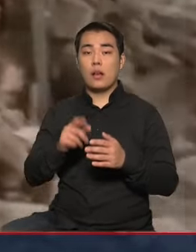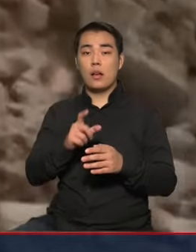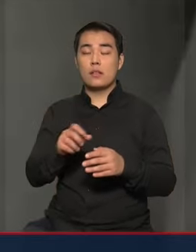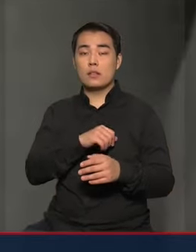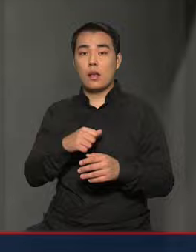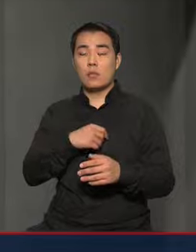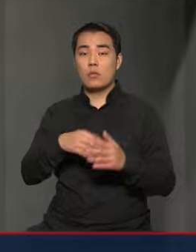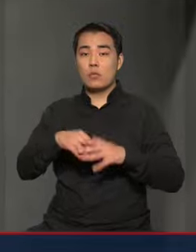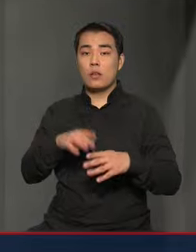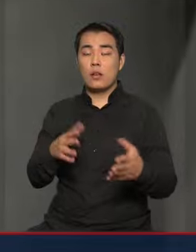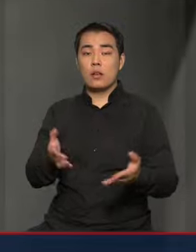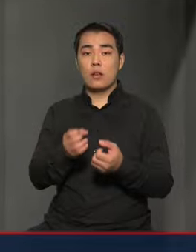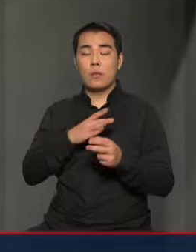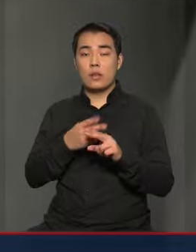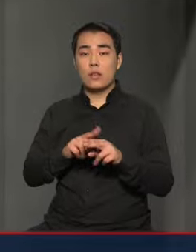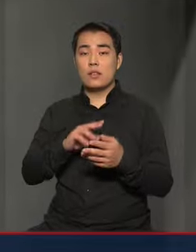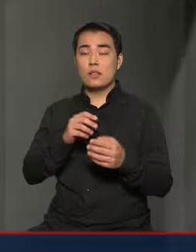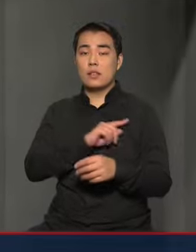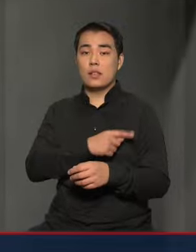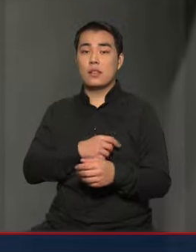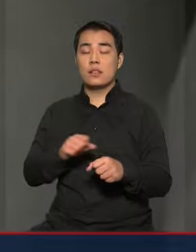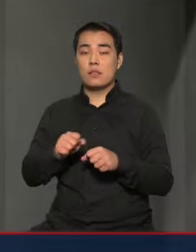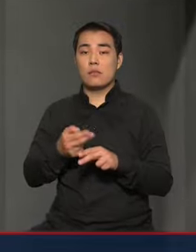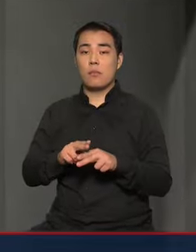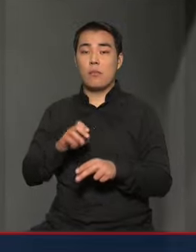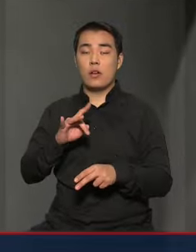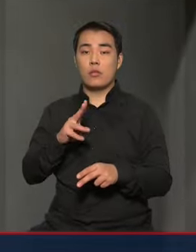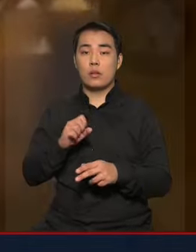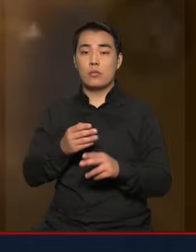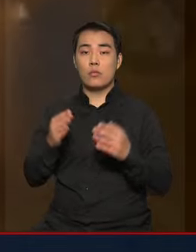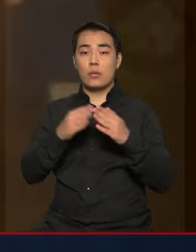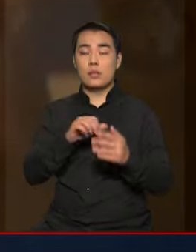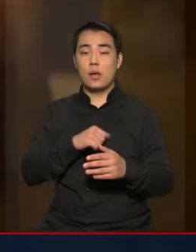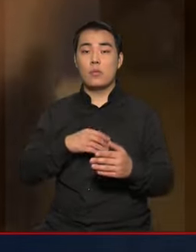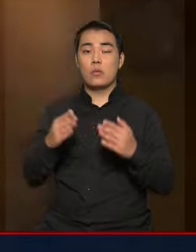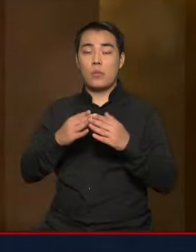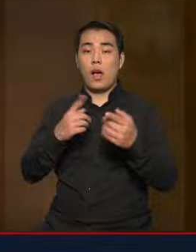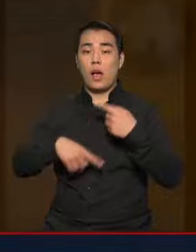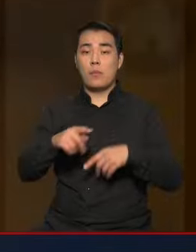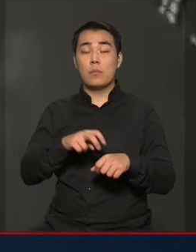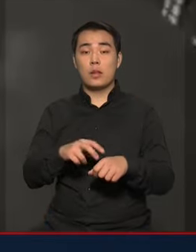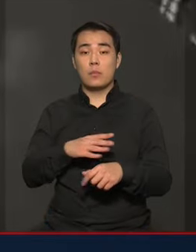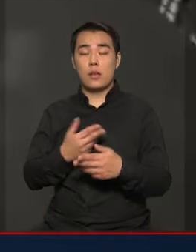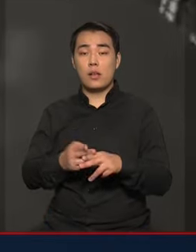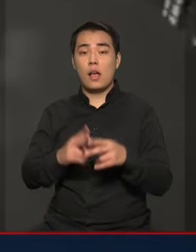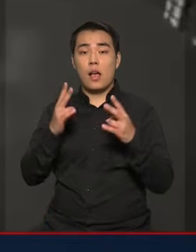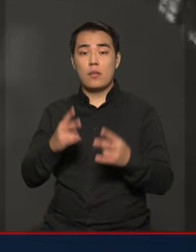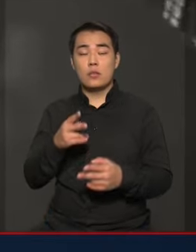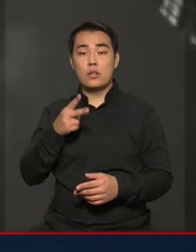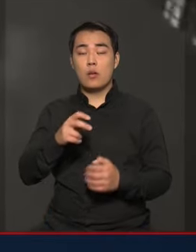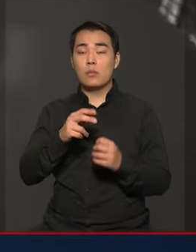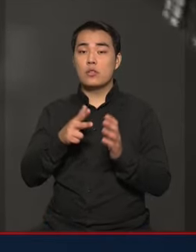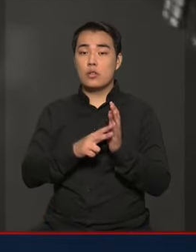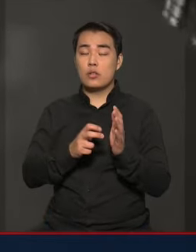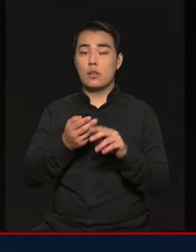қазып шығарған. Қуатты жер сілкінісінен кейін Марокко тұрғындары үйлеріне кіруге қорқып қалған еді. Қаза болғандар саны